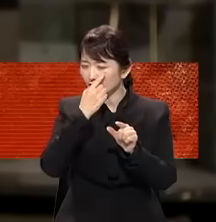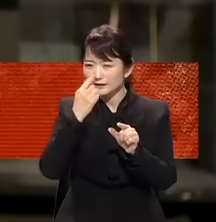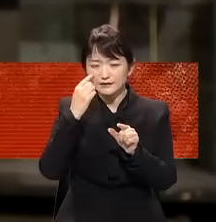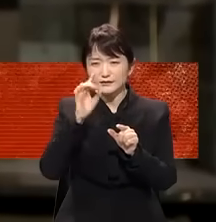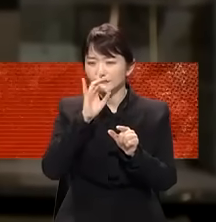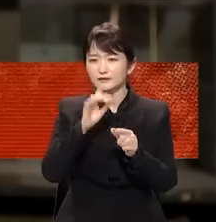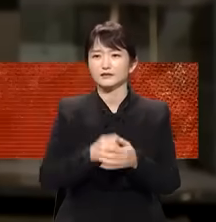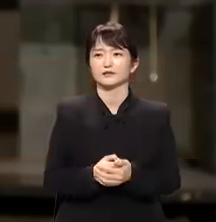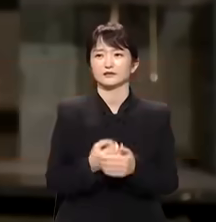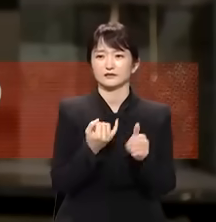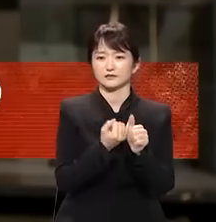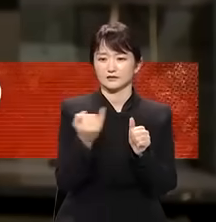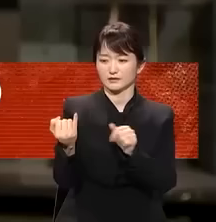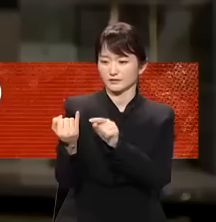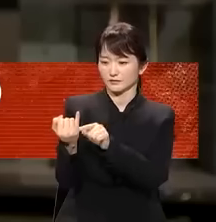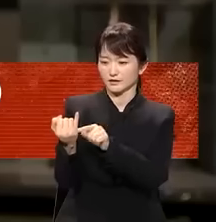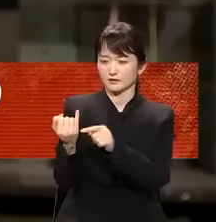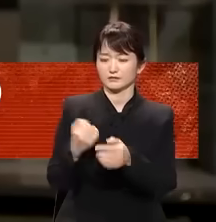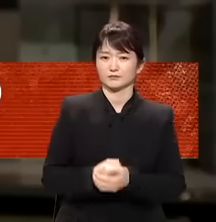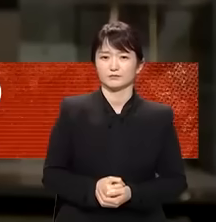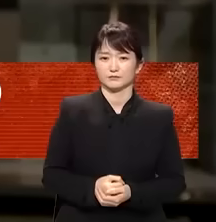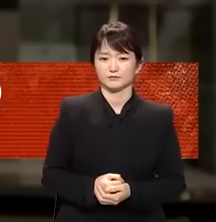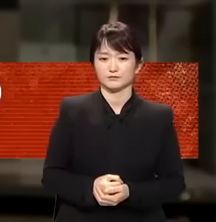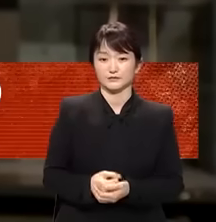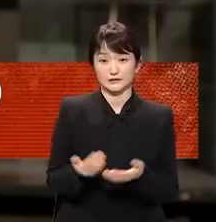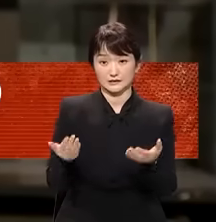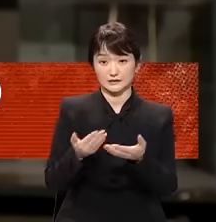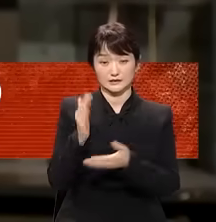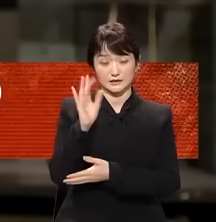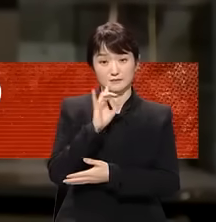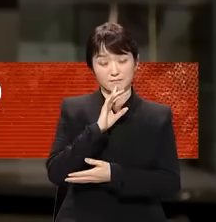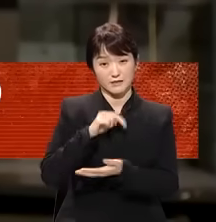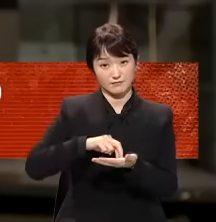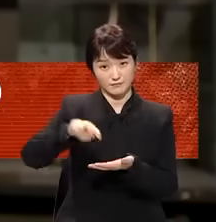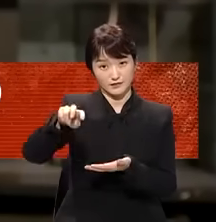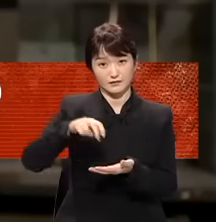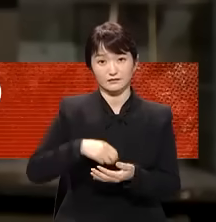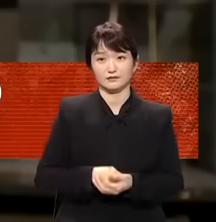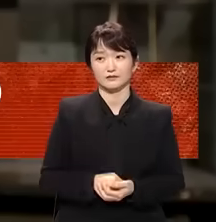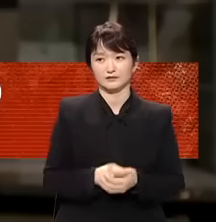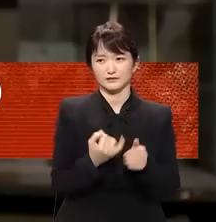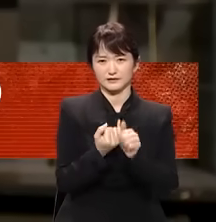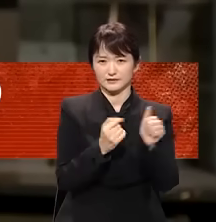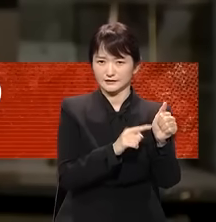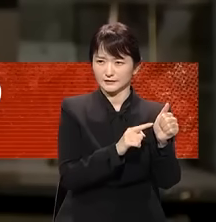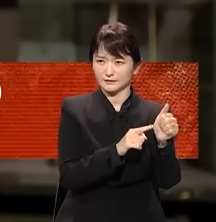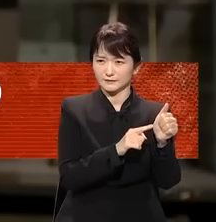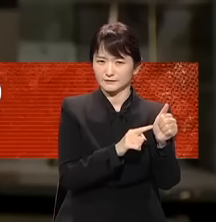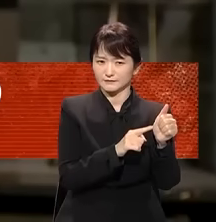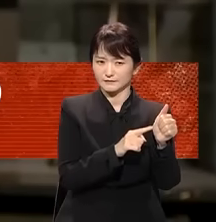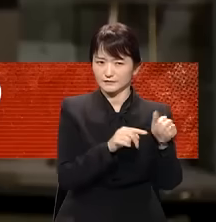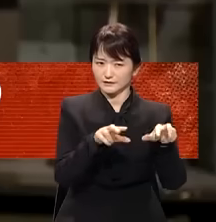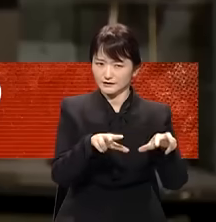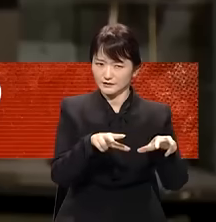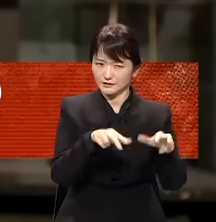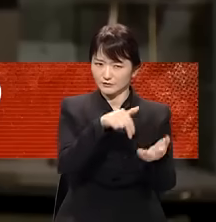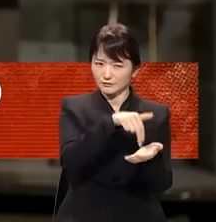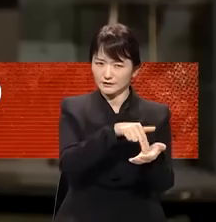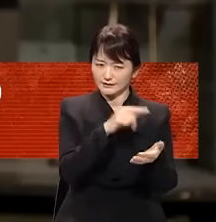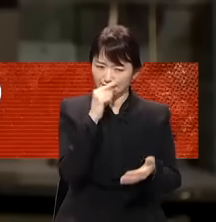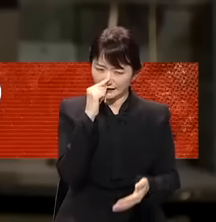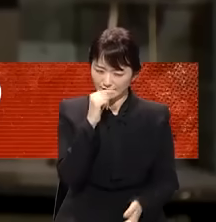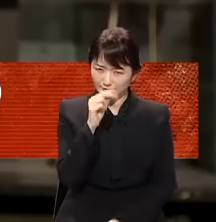쿨하고 딱 일 얘기만 하고 그러잖아요 그래서 글쎄요 아 남편이 조금 현재 상태로는 예민하지 않나는 생각이